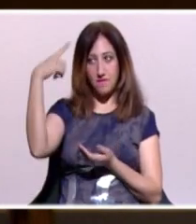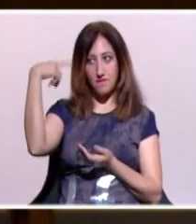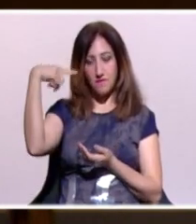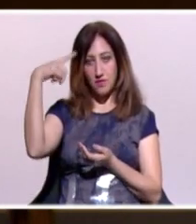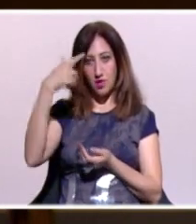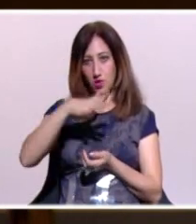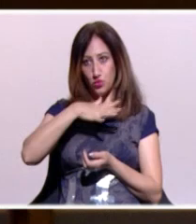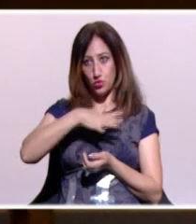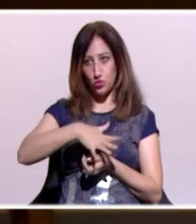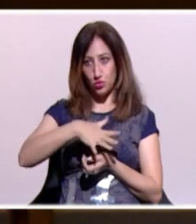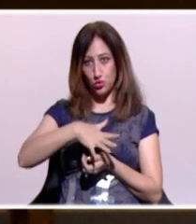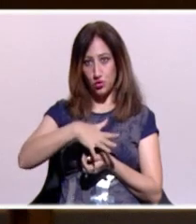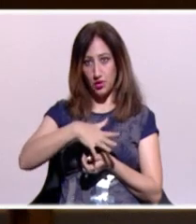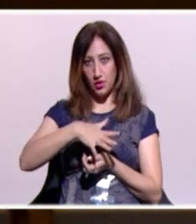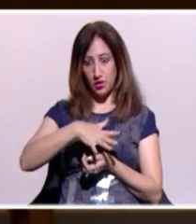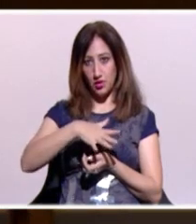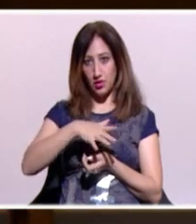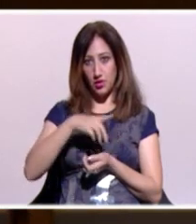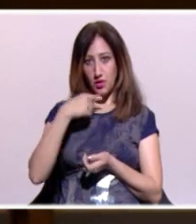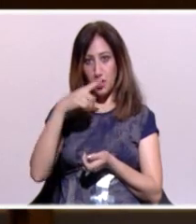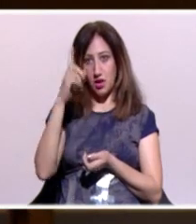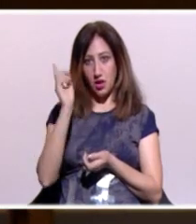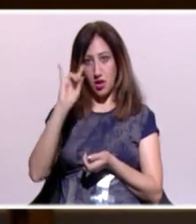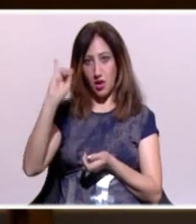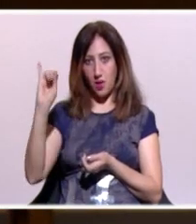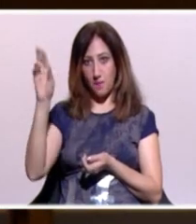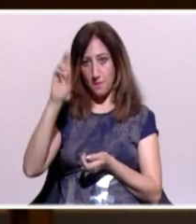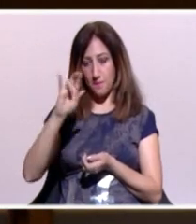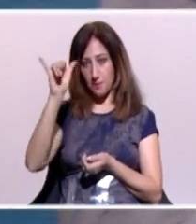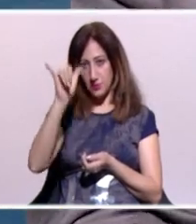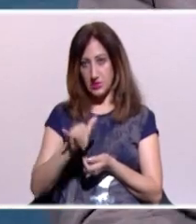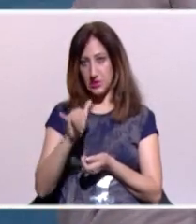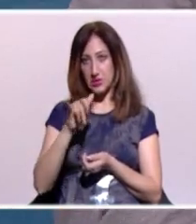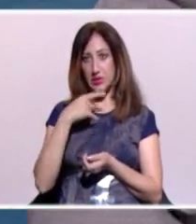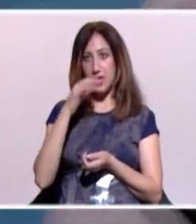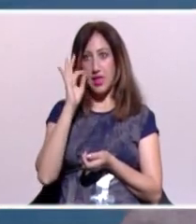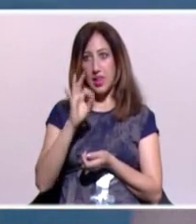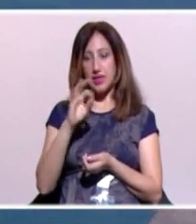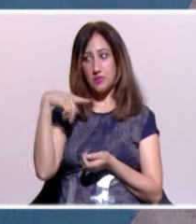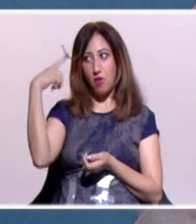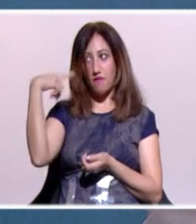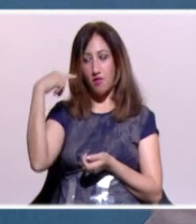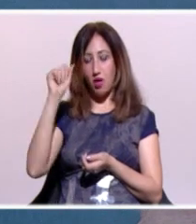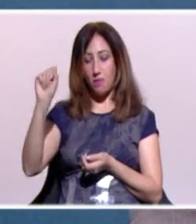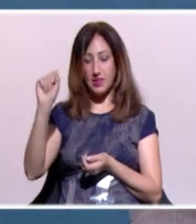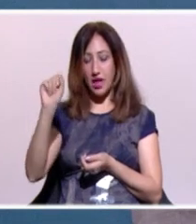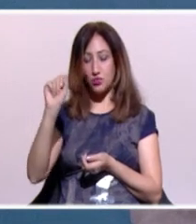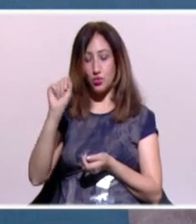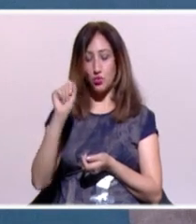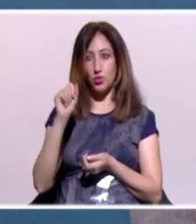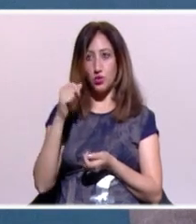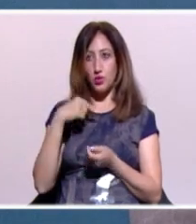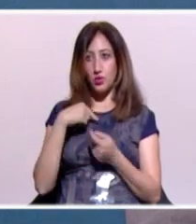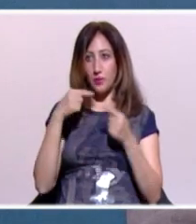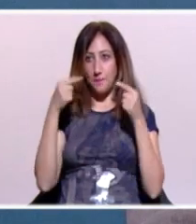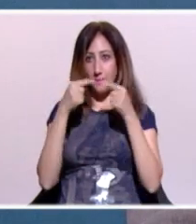اللي بترفضها علشان تقدر تجسد شخصيته بشكل صحيح. مظبوط. أنا قلت لك إن ابتدت خناقة